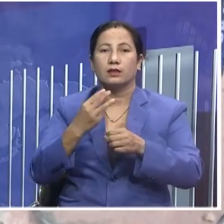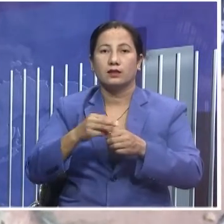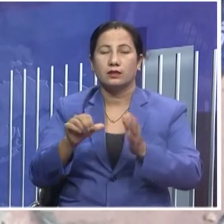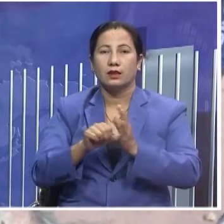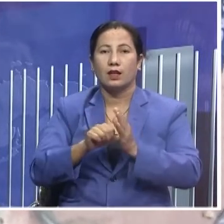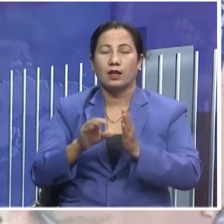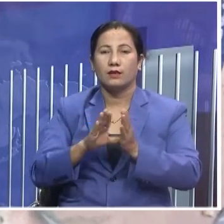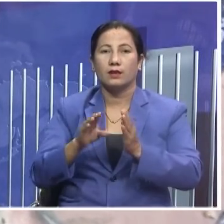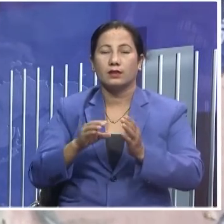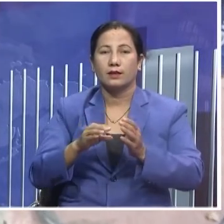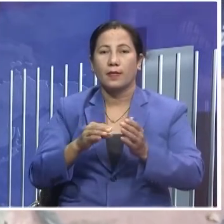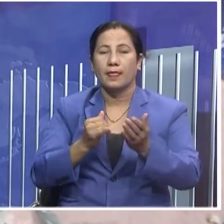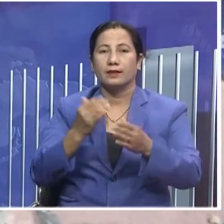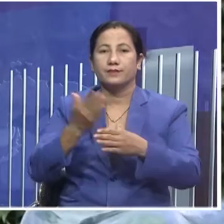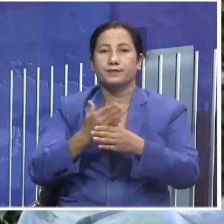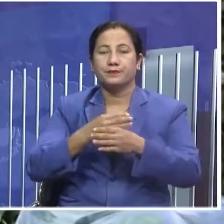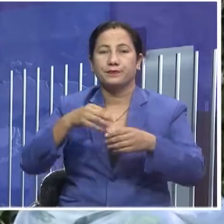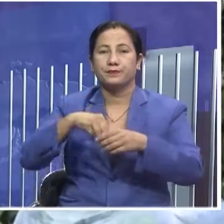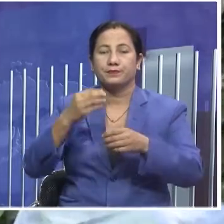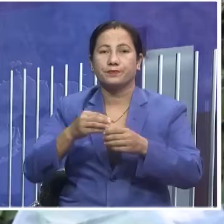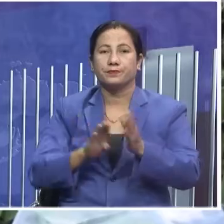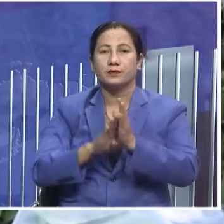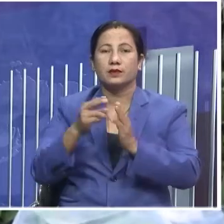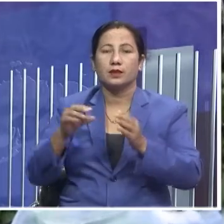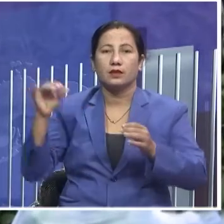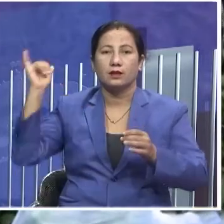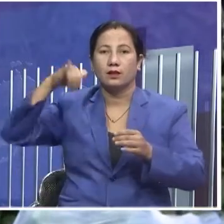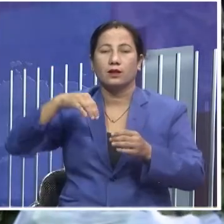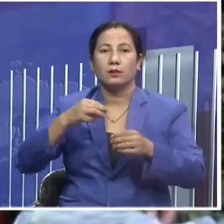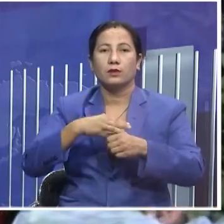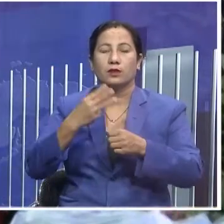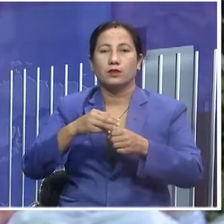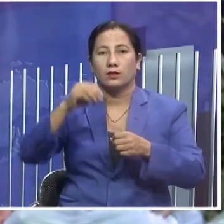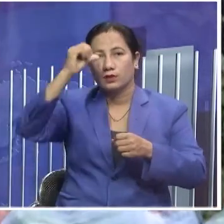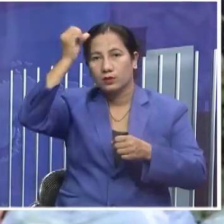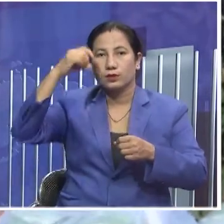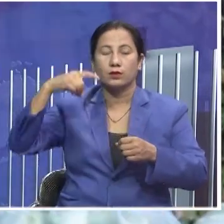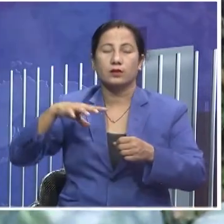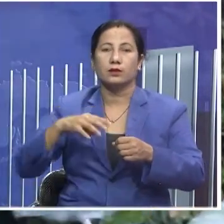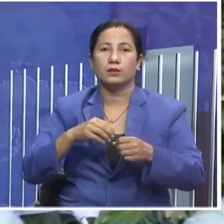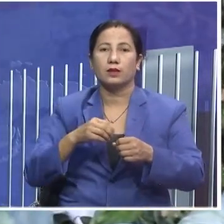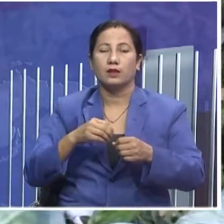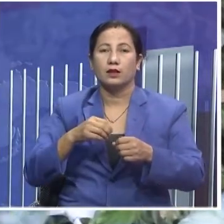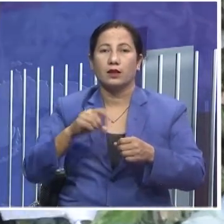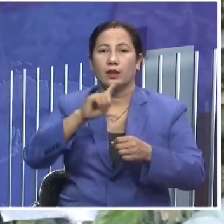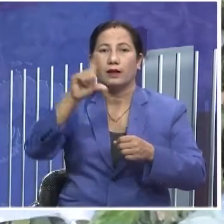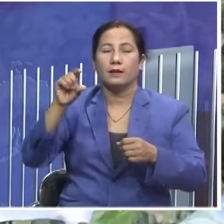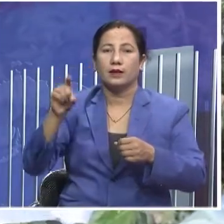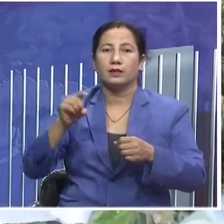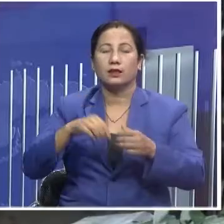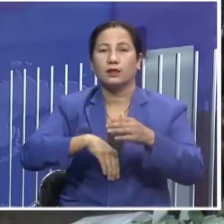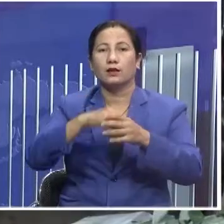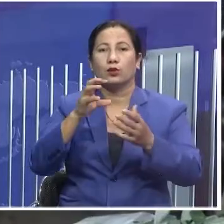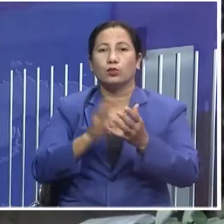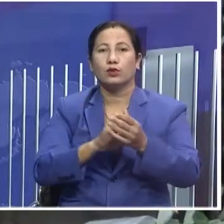जिल्लाबाट तरकारीको निकासीमा वृद्धि भएको छ। डडेलधुरामा उत्पादन हुने तरकारी सुदूरपश्चिमका अन्य 8 जिल्लाका साथै नेपालगञ्जदेखि